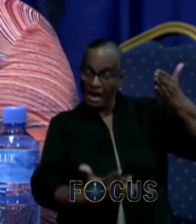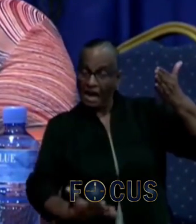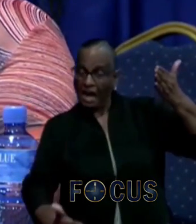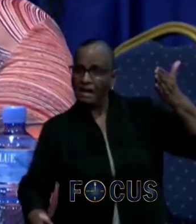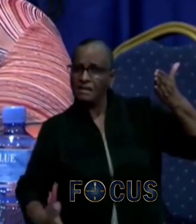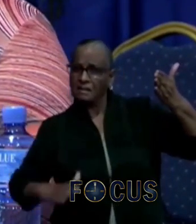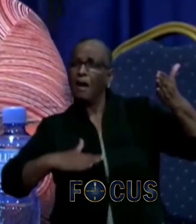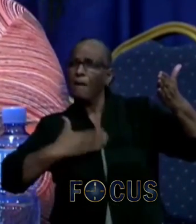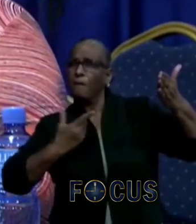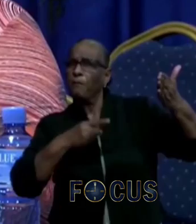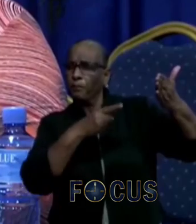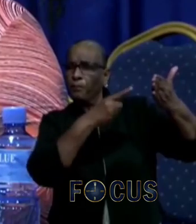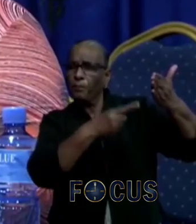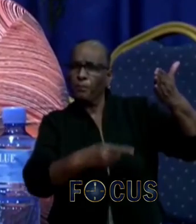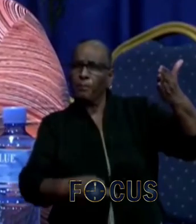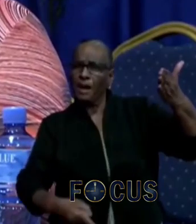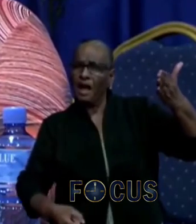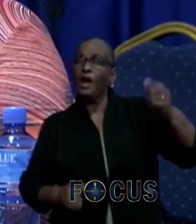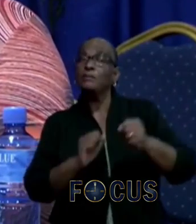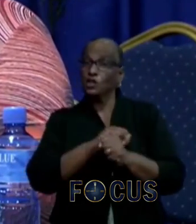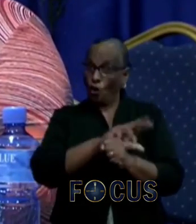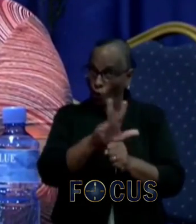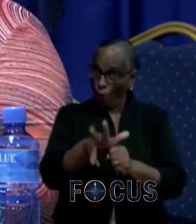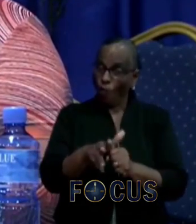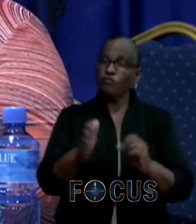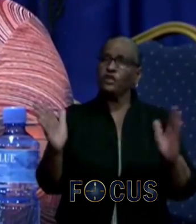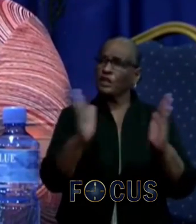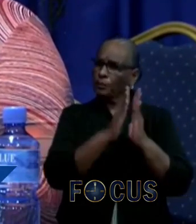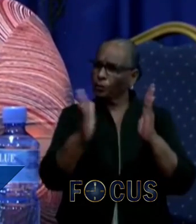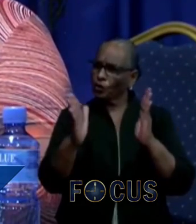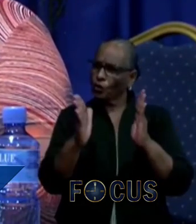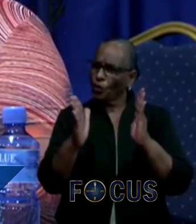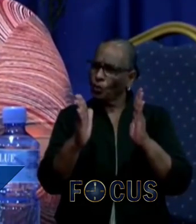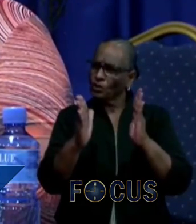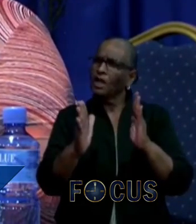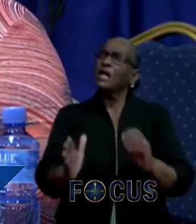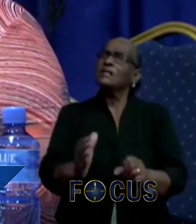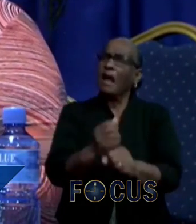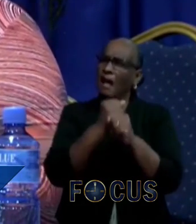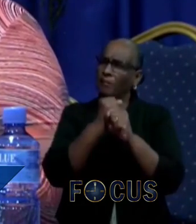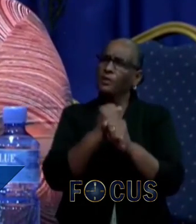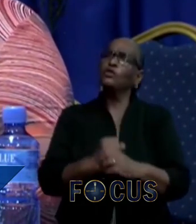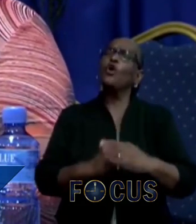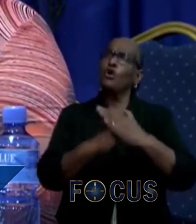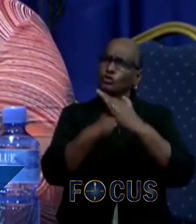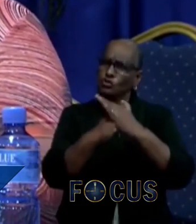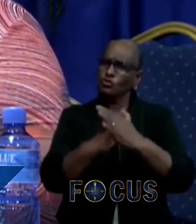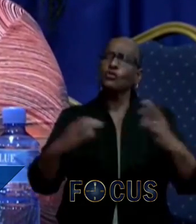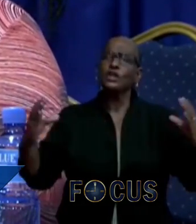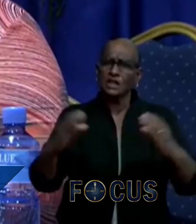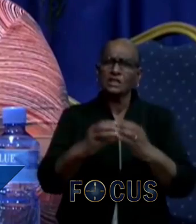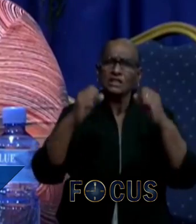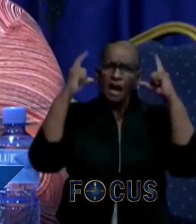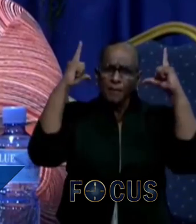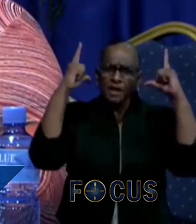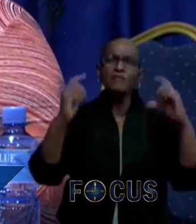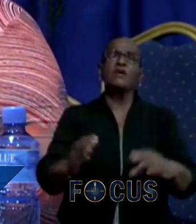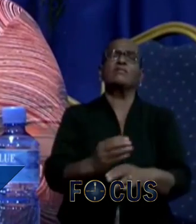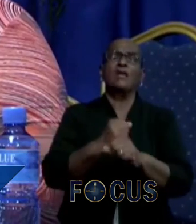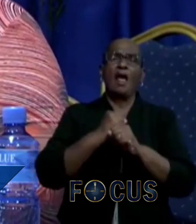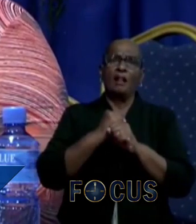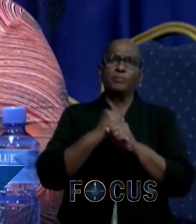belang was om dus tijdens deze COVID-periode tegemoet te komen. Om de samenleving tegemoet te komen. Vandaar dat